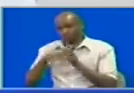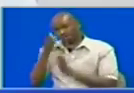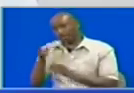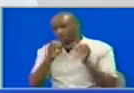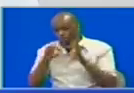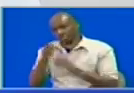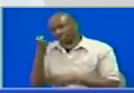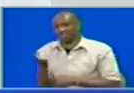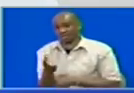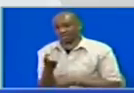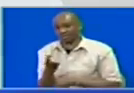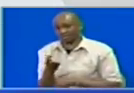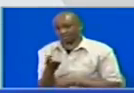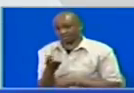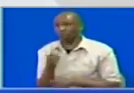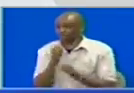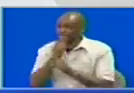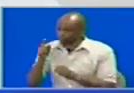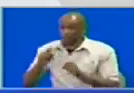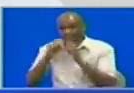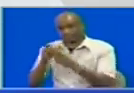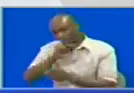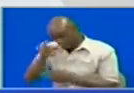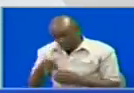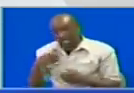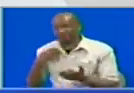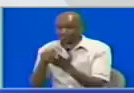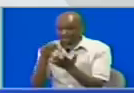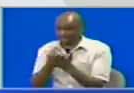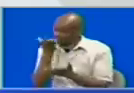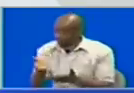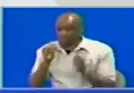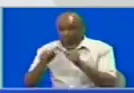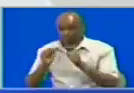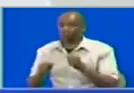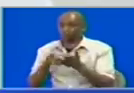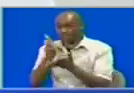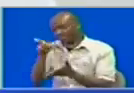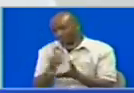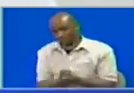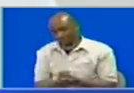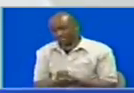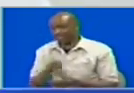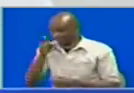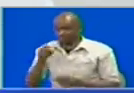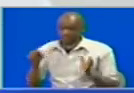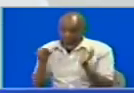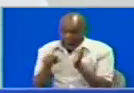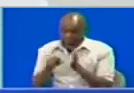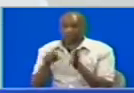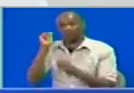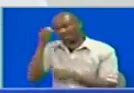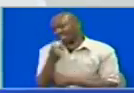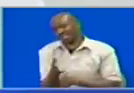makochi kwa make sure klabu ziwe na fedha zile zitaweza kuwalipa. Ambayo hiyo ndio shida inapitia Kenya